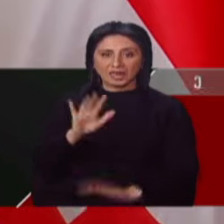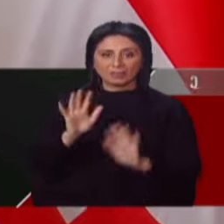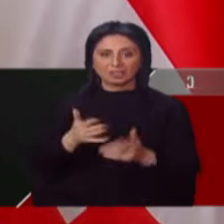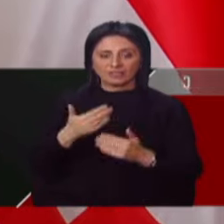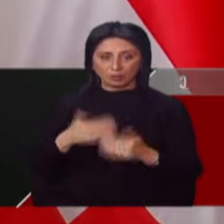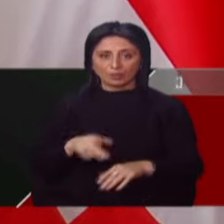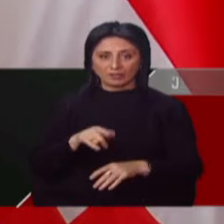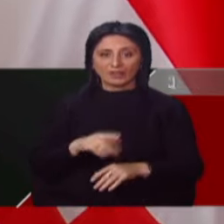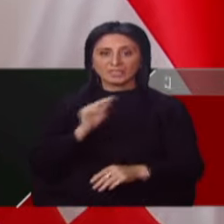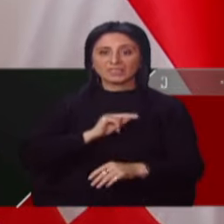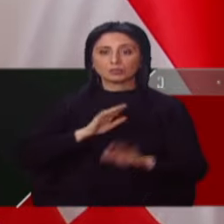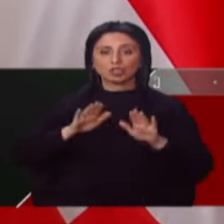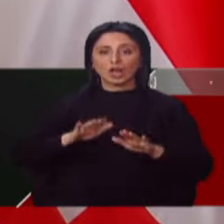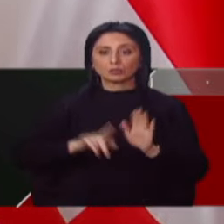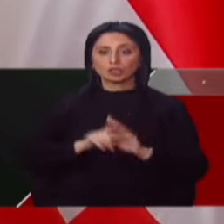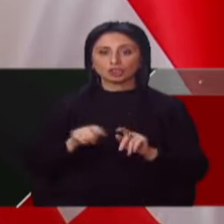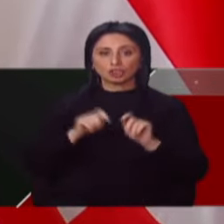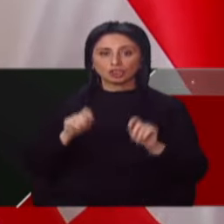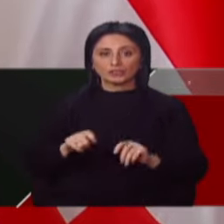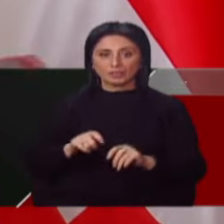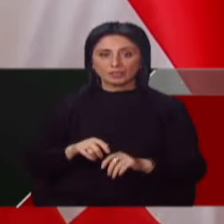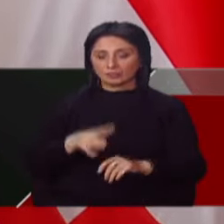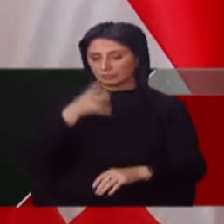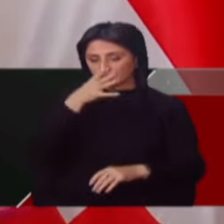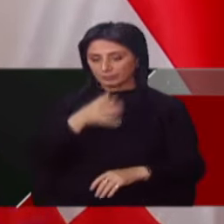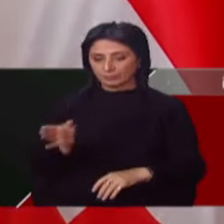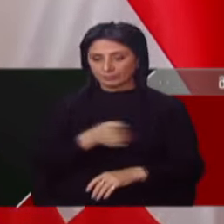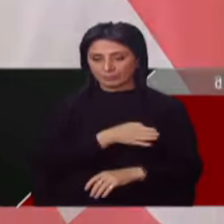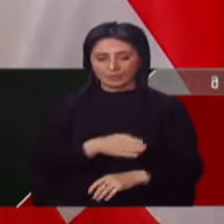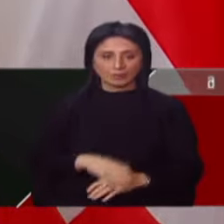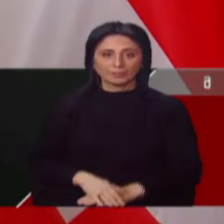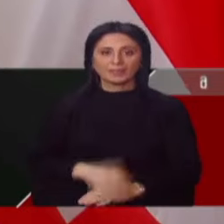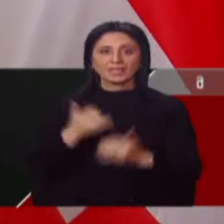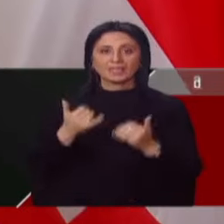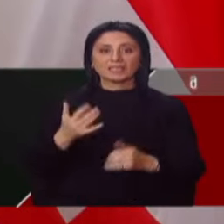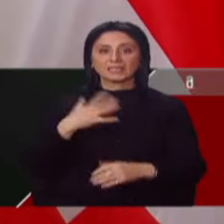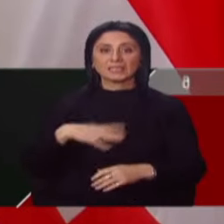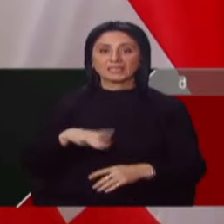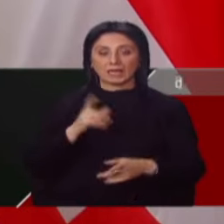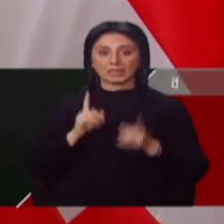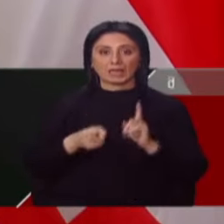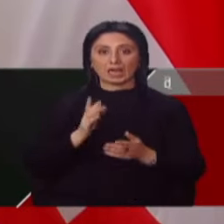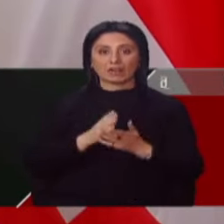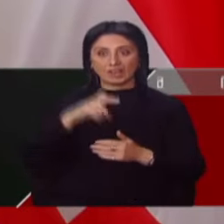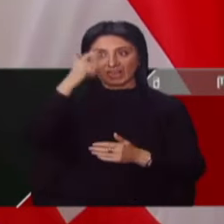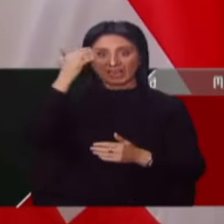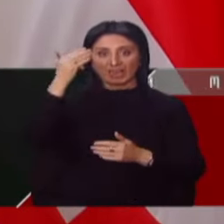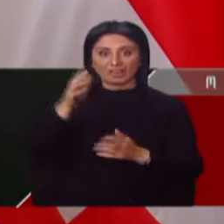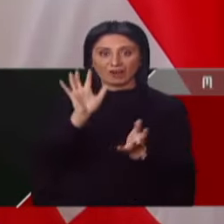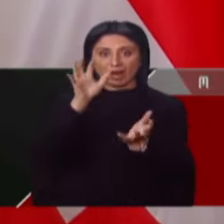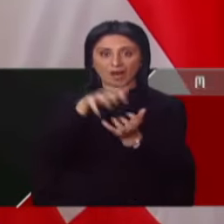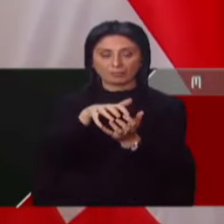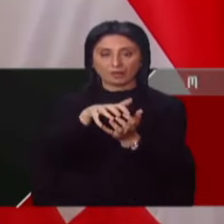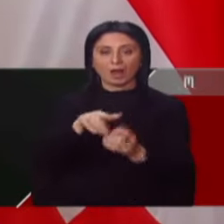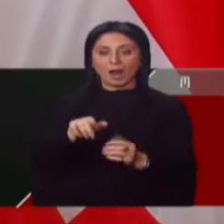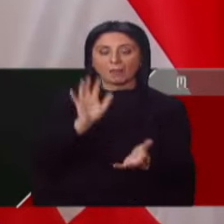შემთხვევაში უკვე სამუშაო ადგილების შექმნას. Იგნორირება და მეტი არაფერი. Დღეს საქართველო რეალურად არის ივანიშვილის ხაფანგში.